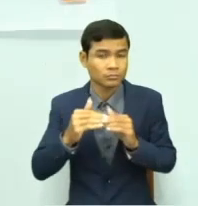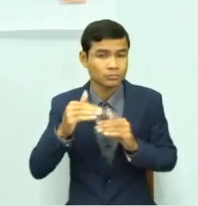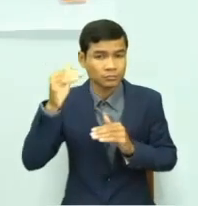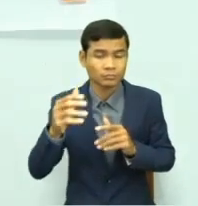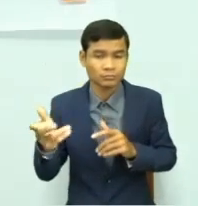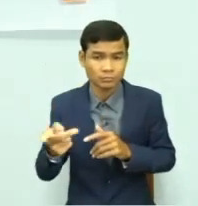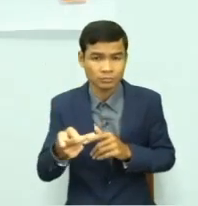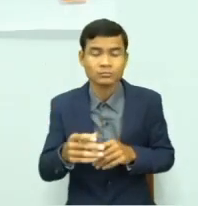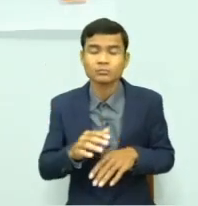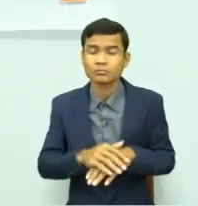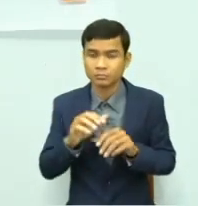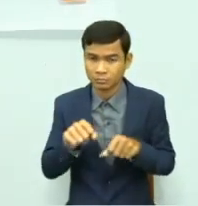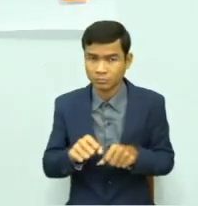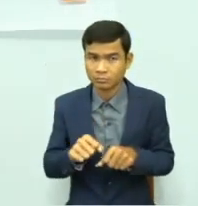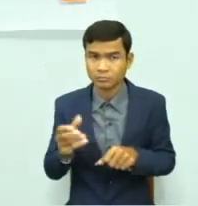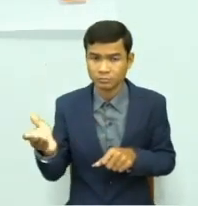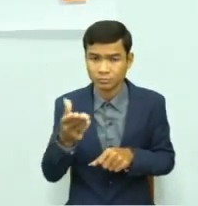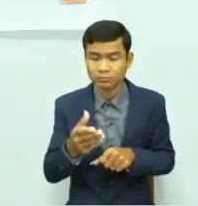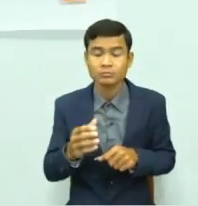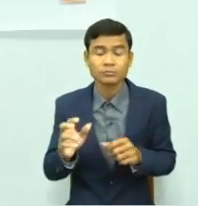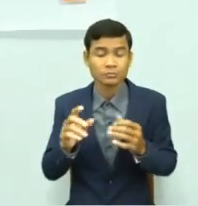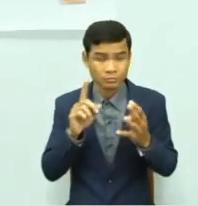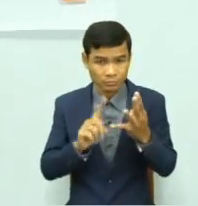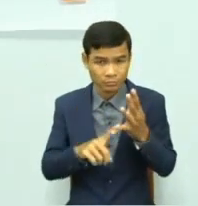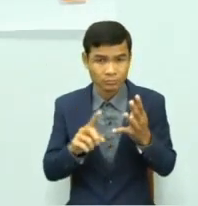xâm lô tị buôn nóng ta kì xua nà nà ta con